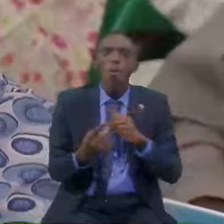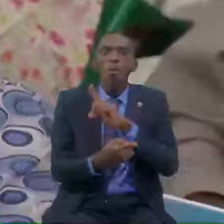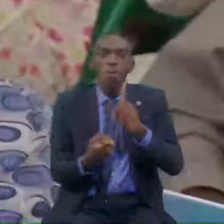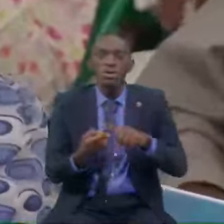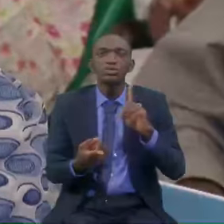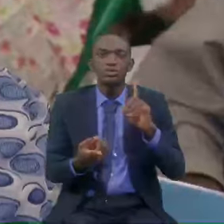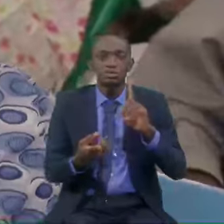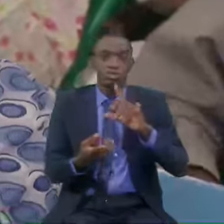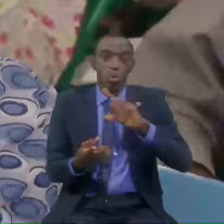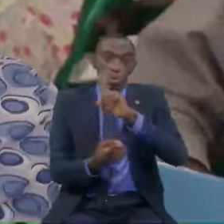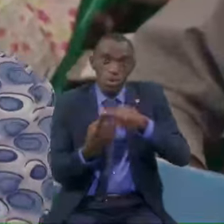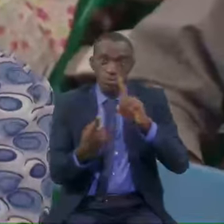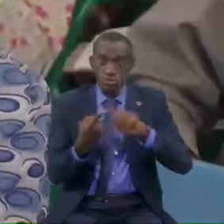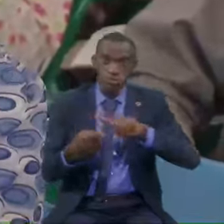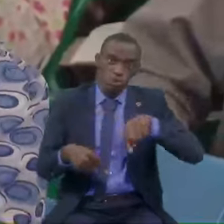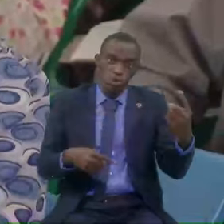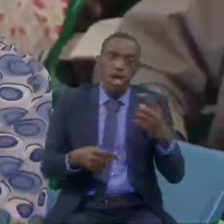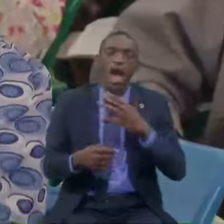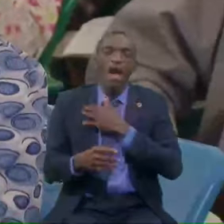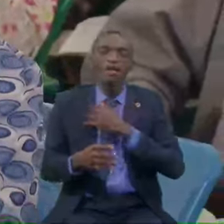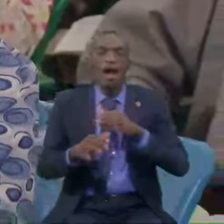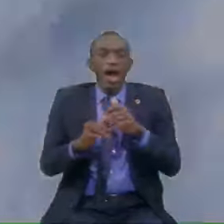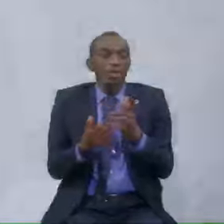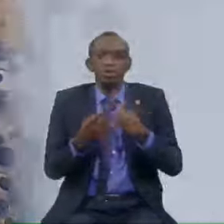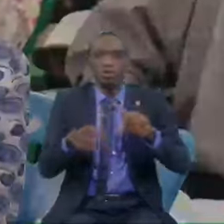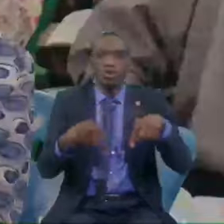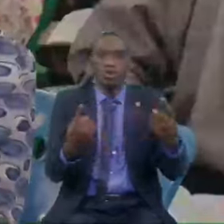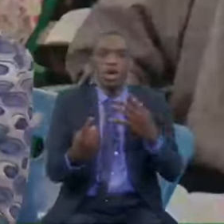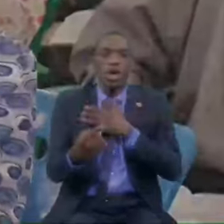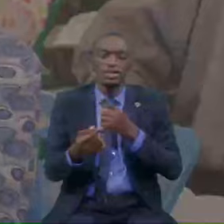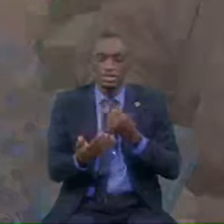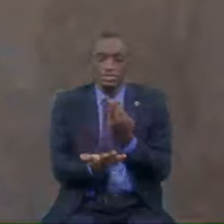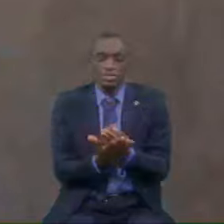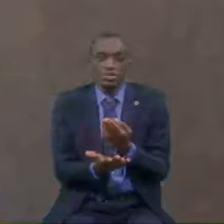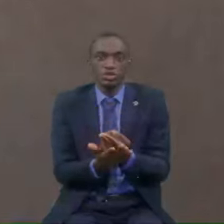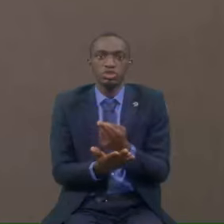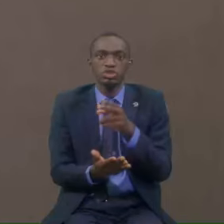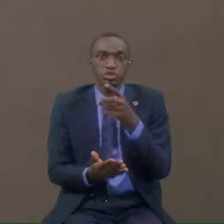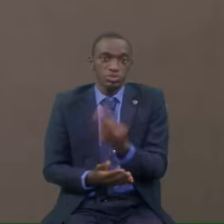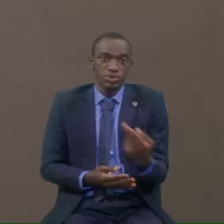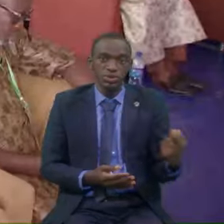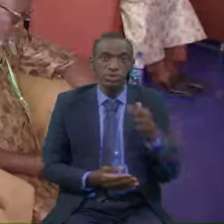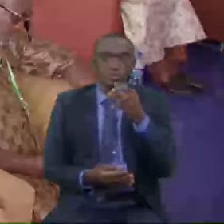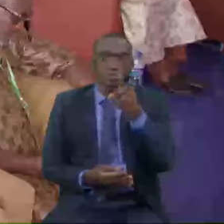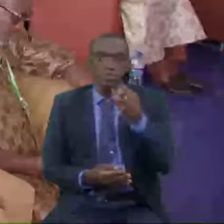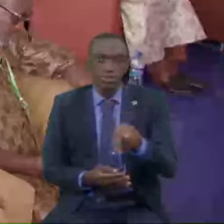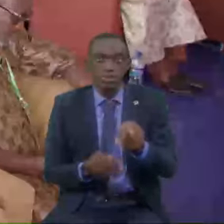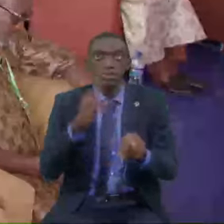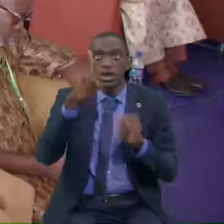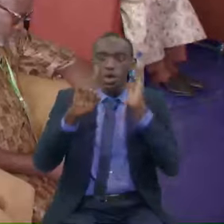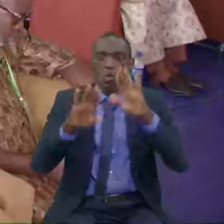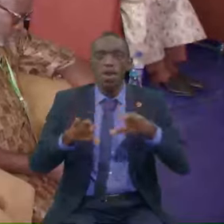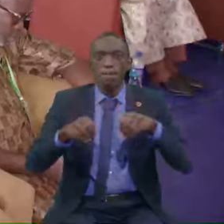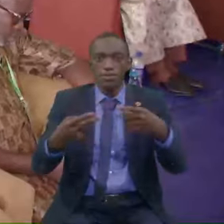il faut aller, comment aller. Et les ressources dont tu as besoin seront pourvues au nom